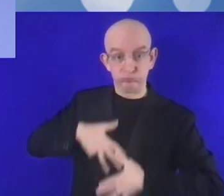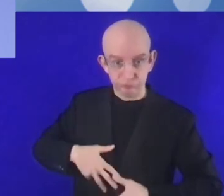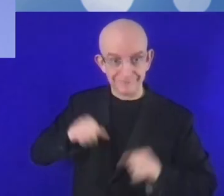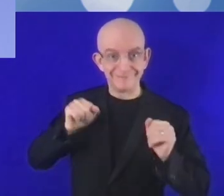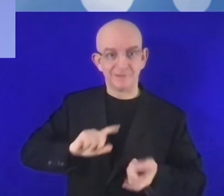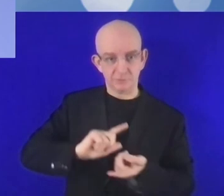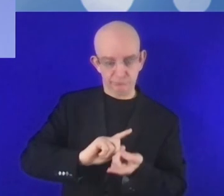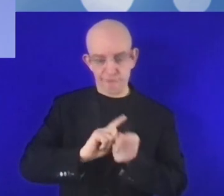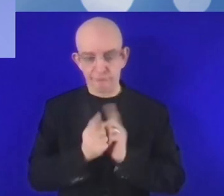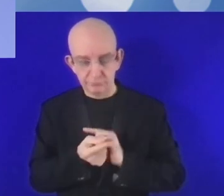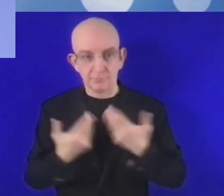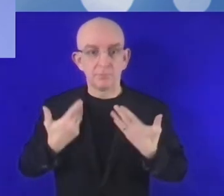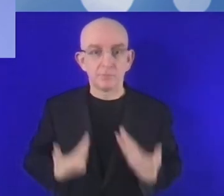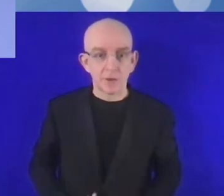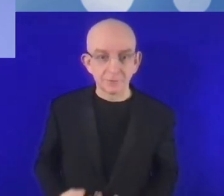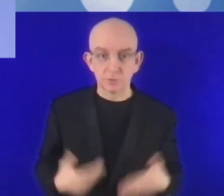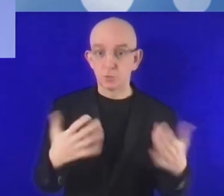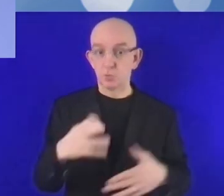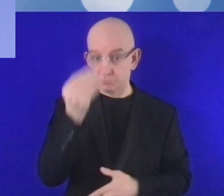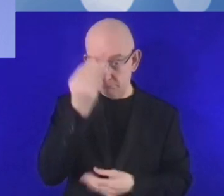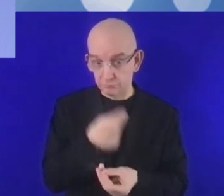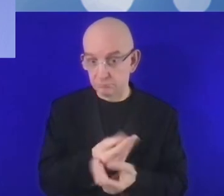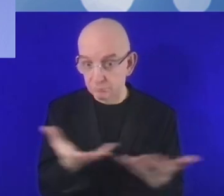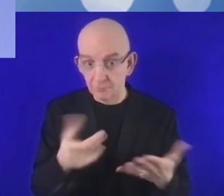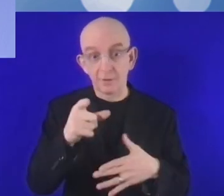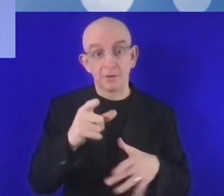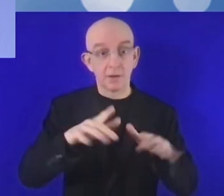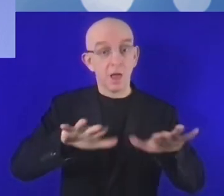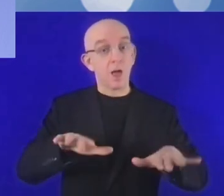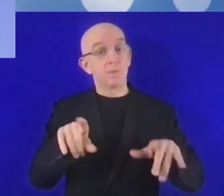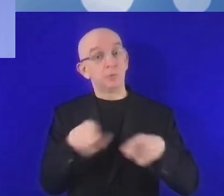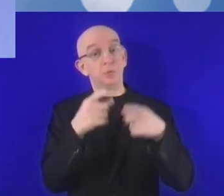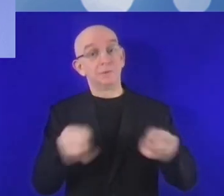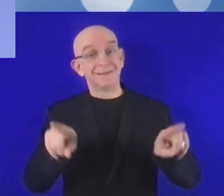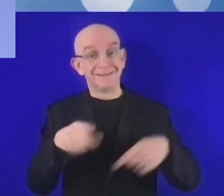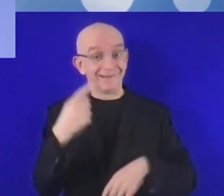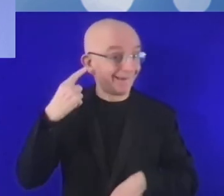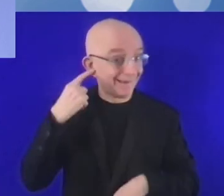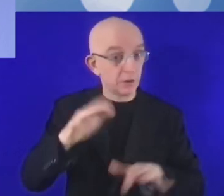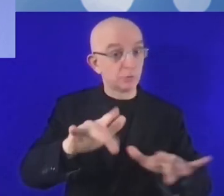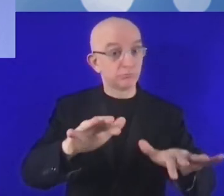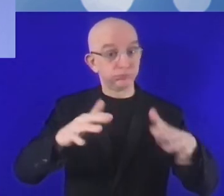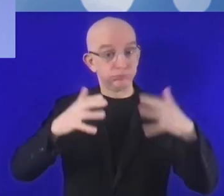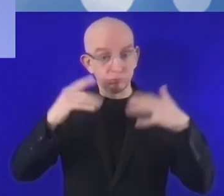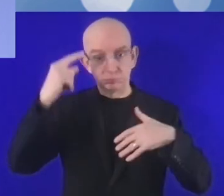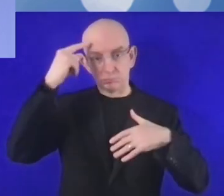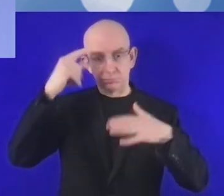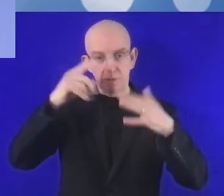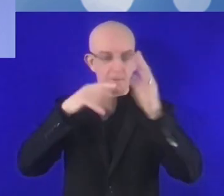индивиды. Я как музык осознаю это, и я могу подтвердить, что влияние музыки на наше тело и наш ум